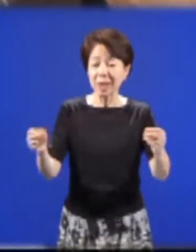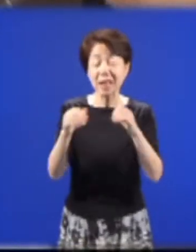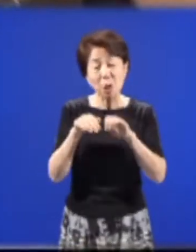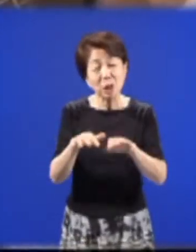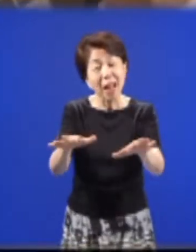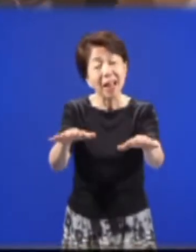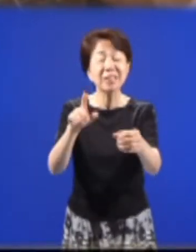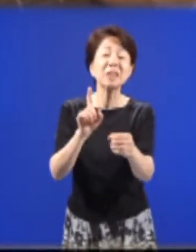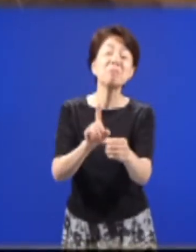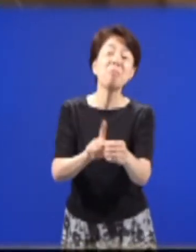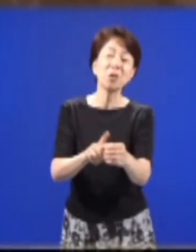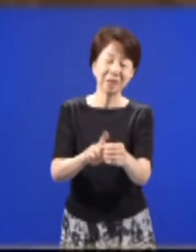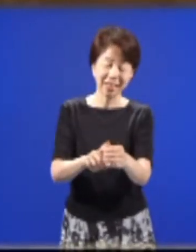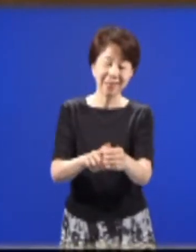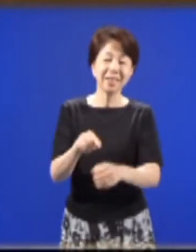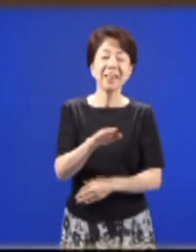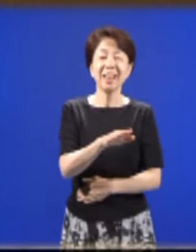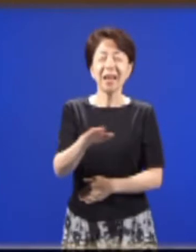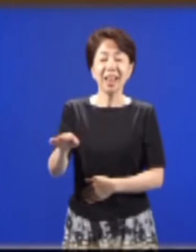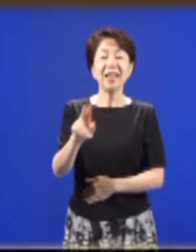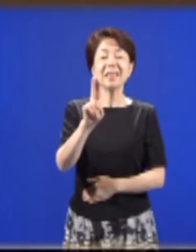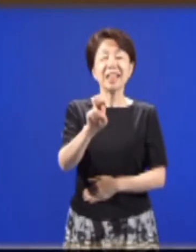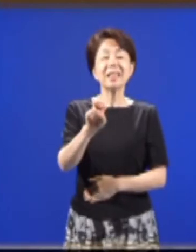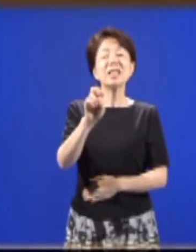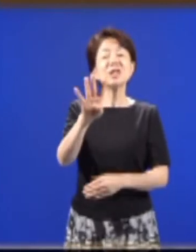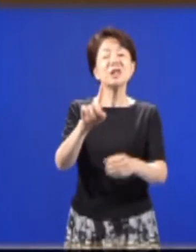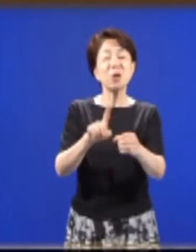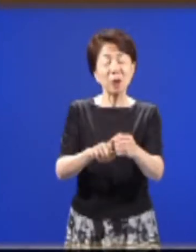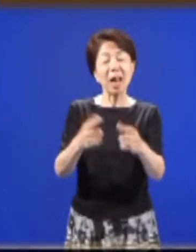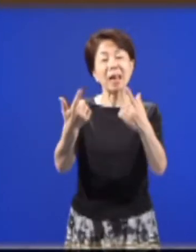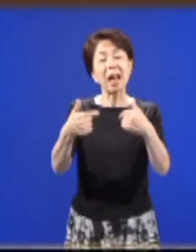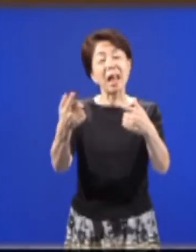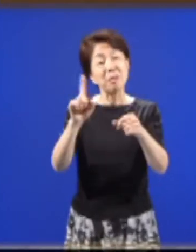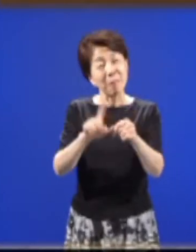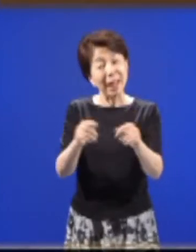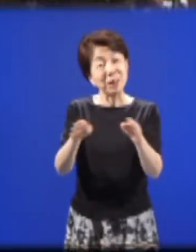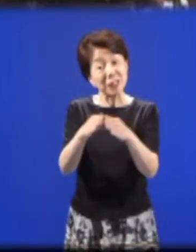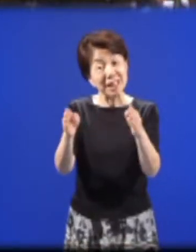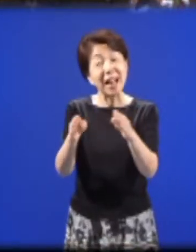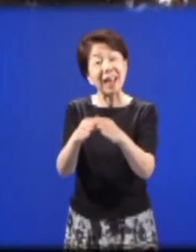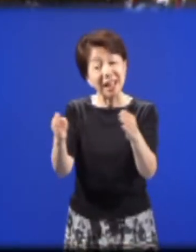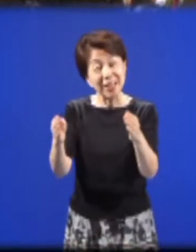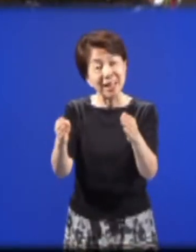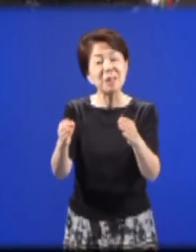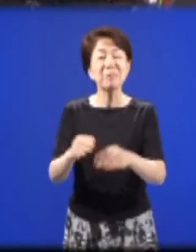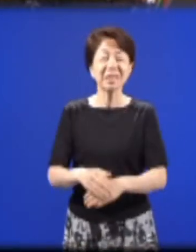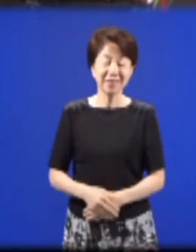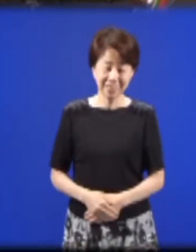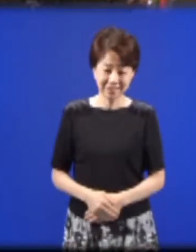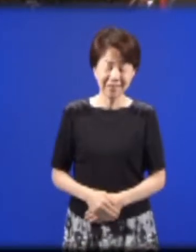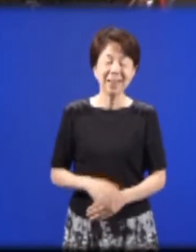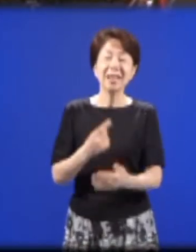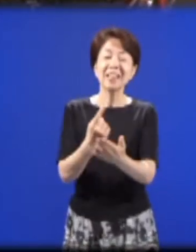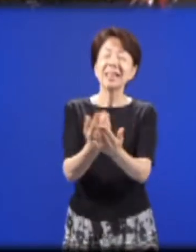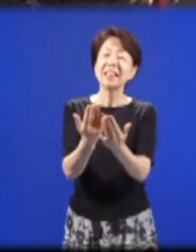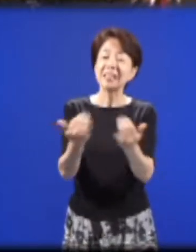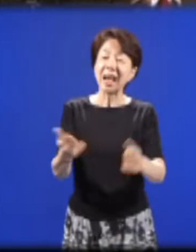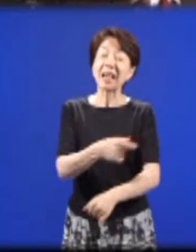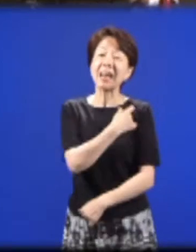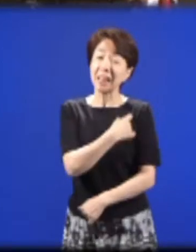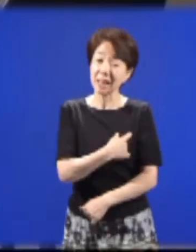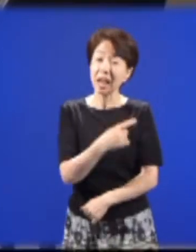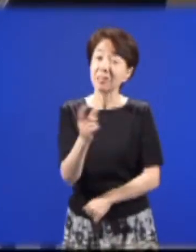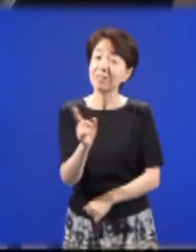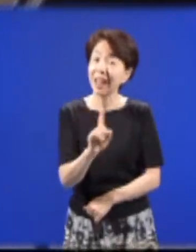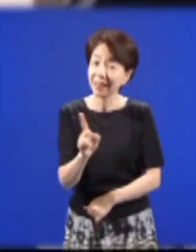的に平成24年から毎年行われています。出場者の資格を